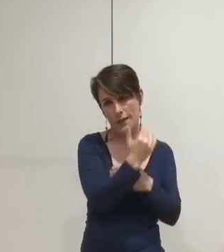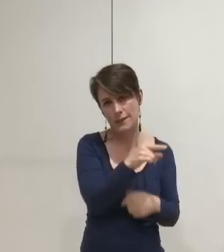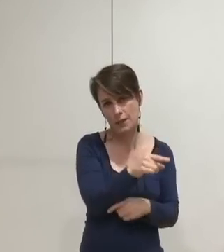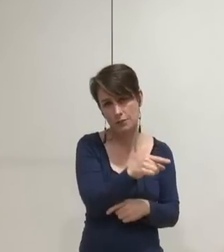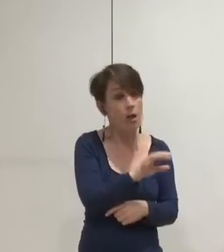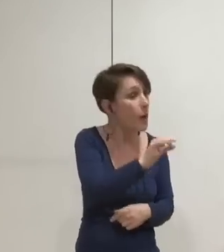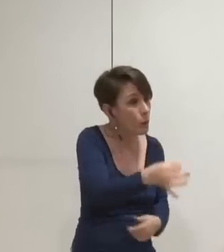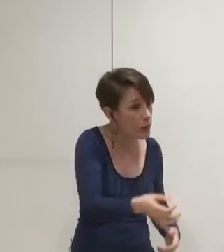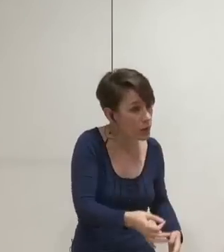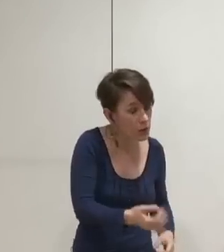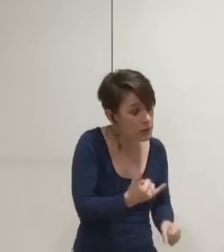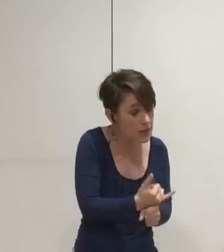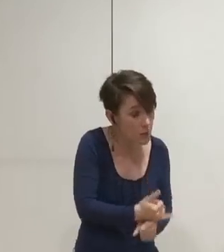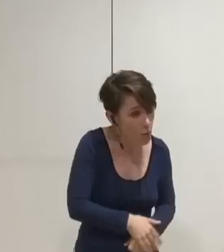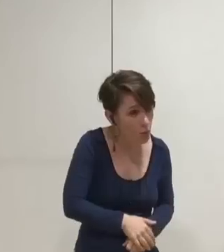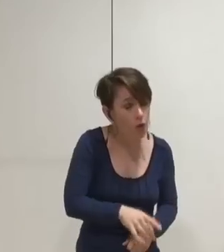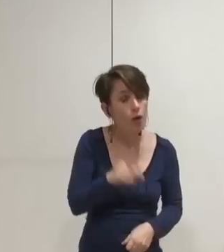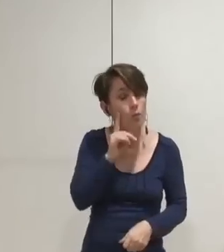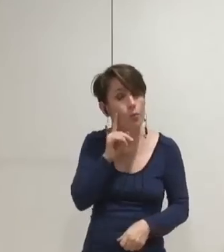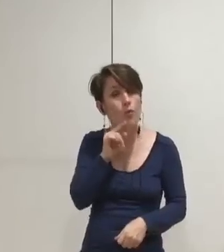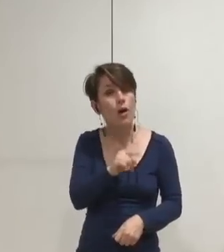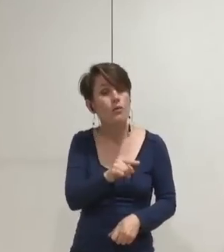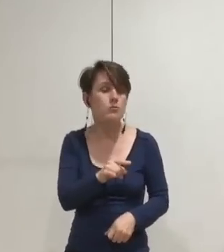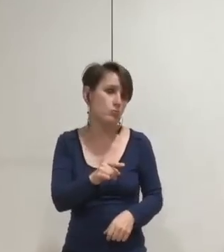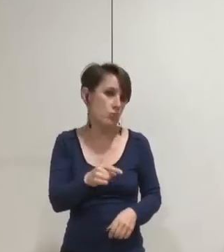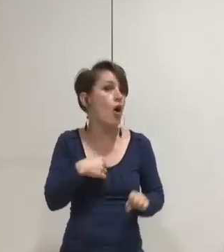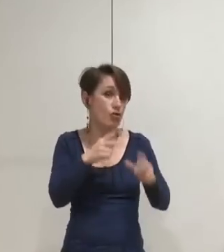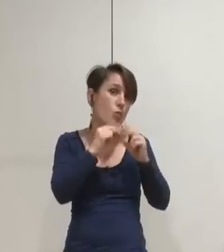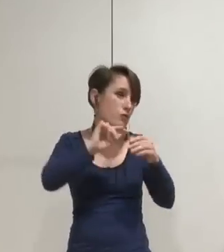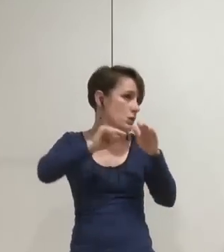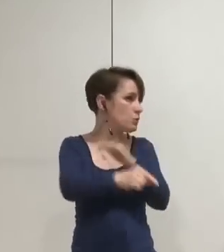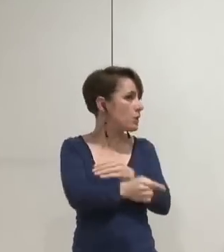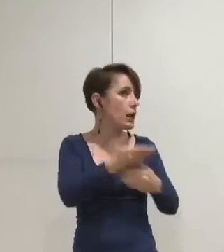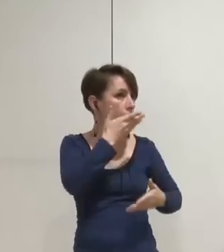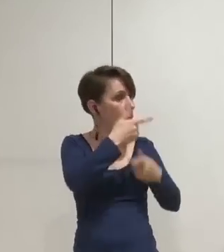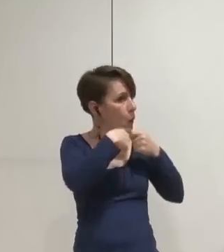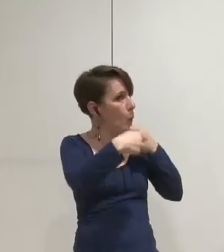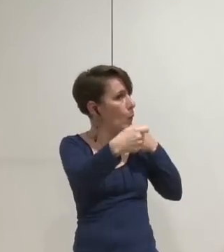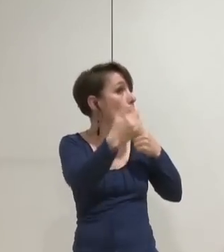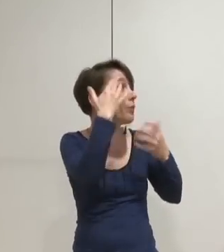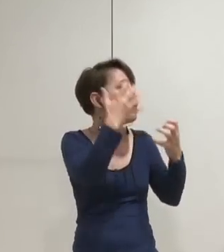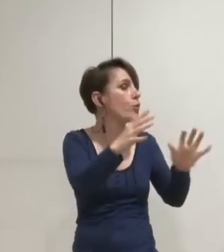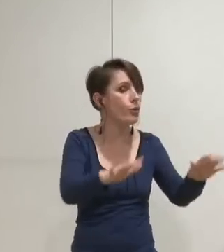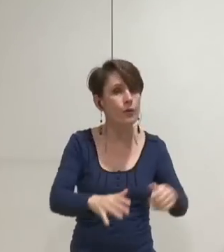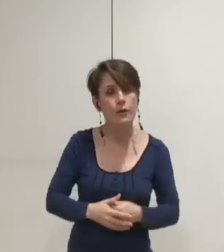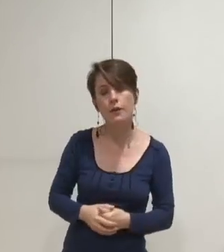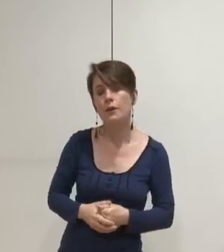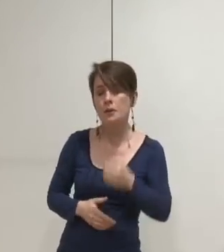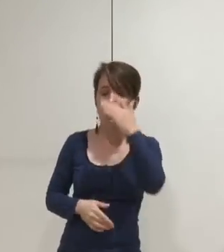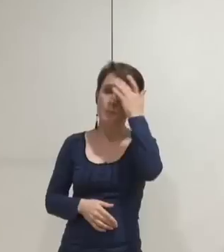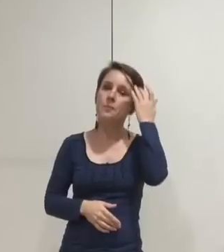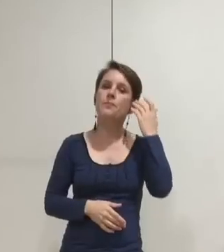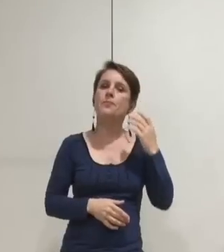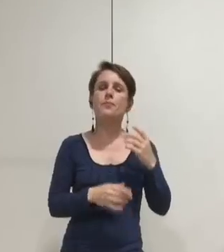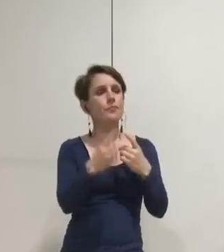bien entendu puisque la la asile répond je peux vous en parler longuement si vous le souhaitez à des